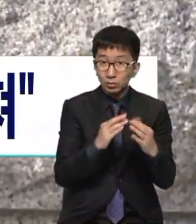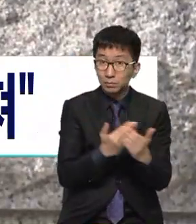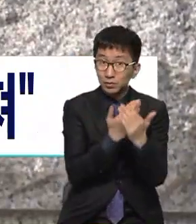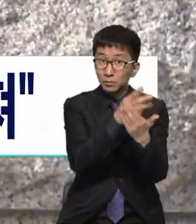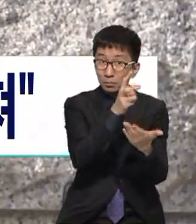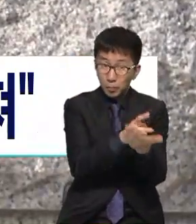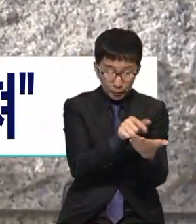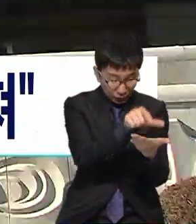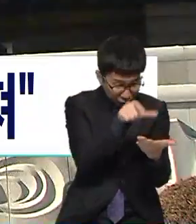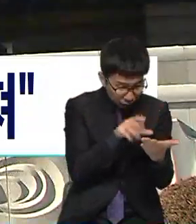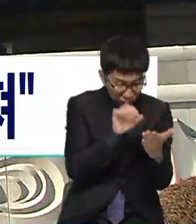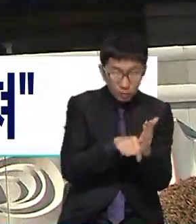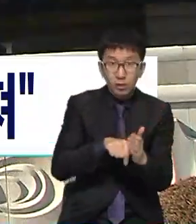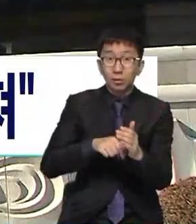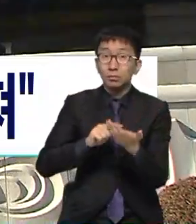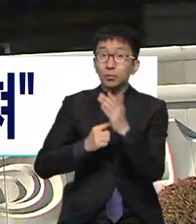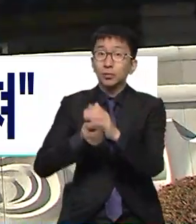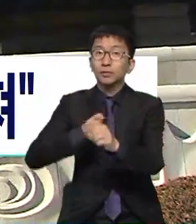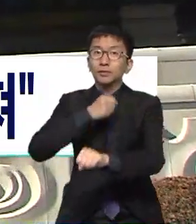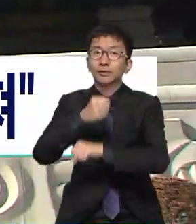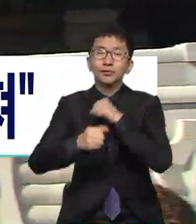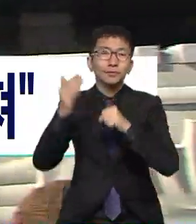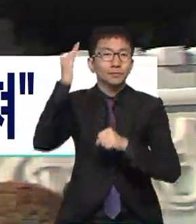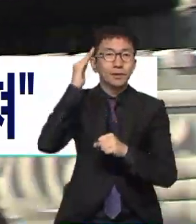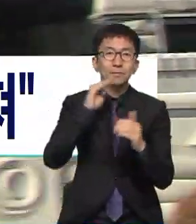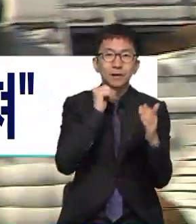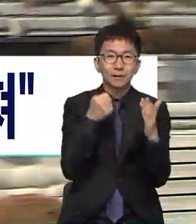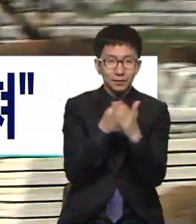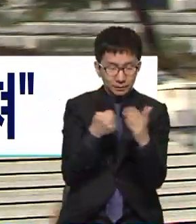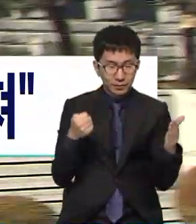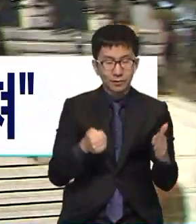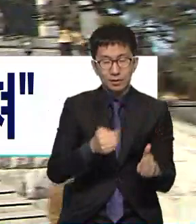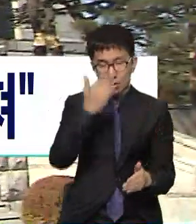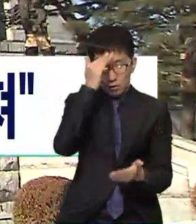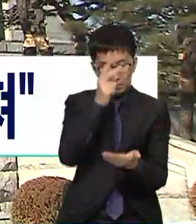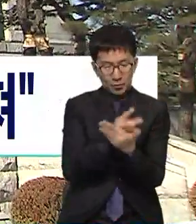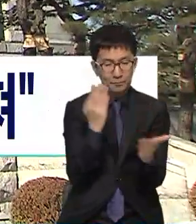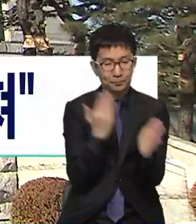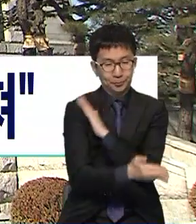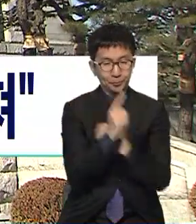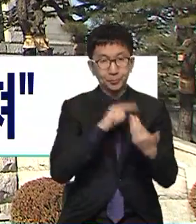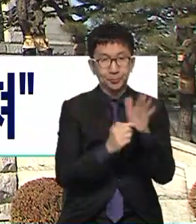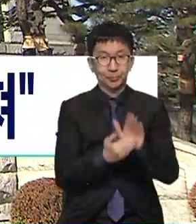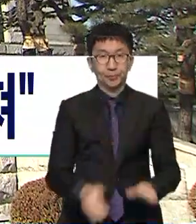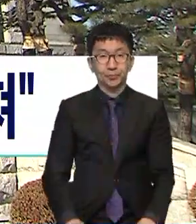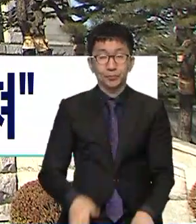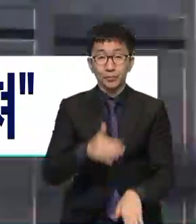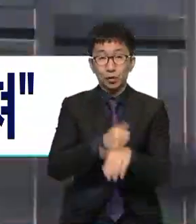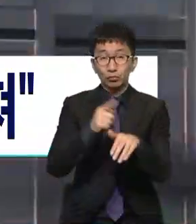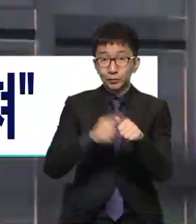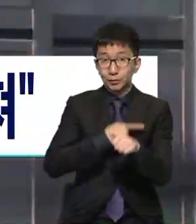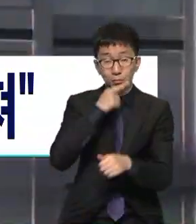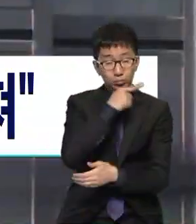지나치게 제한한다며 재판관 7대2 의견으로 위헌 결정을 내렸습니다. 이에